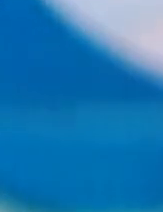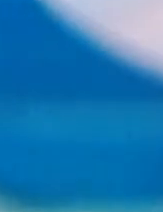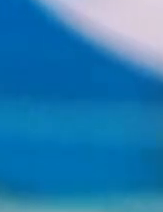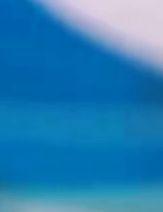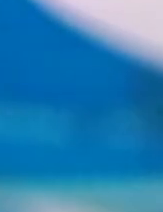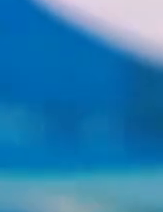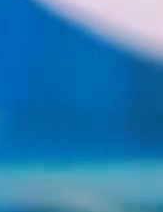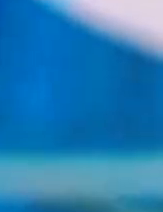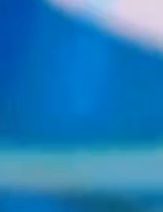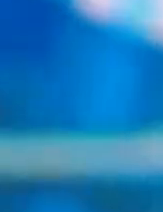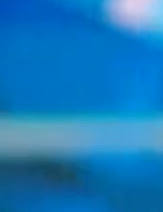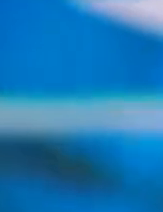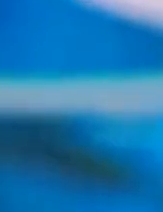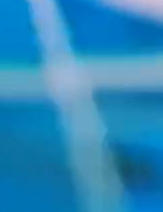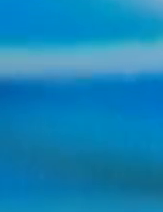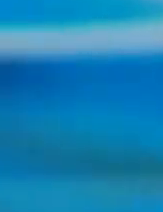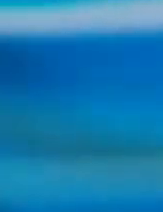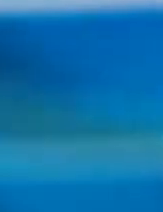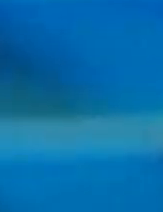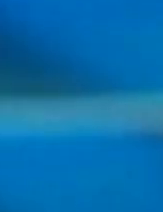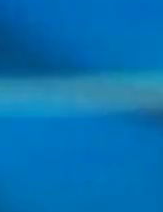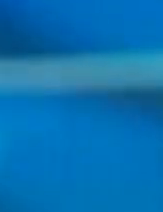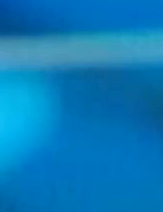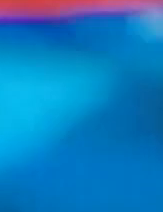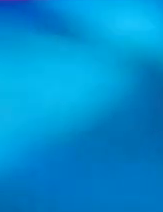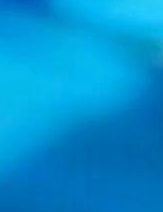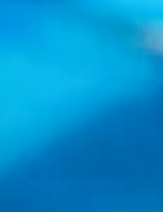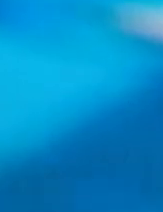знать. Подписывайтесь, ставьте лайки, оставляйте комментарии и